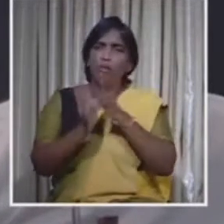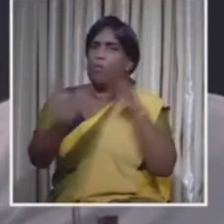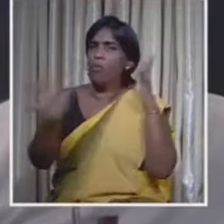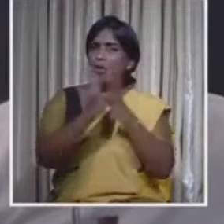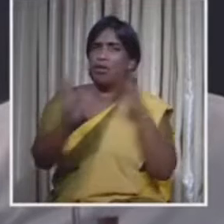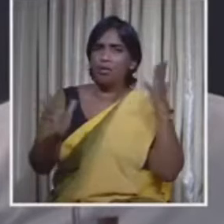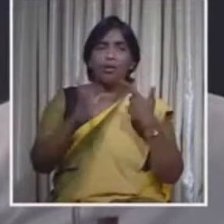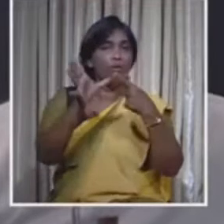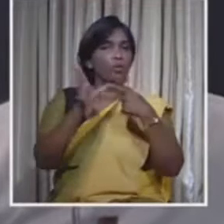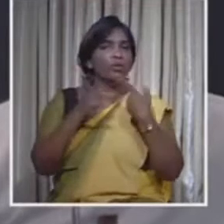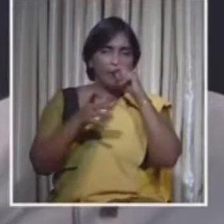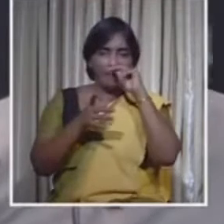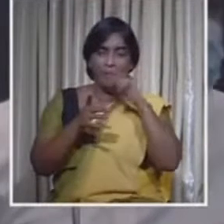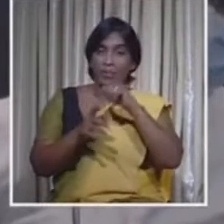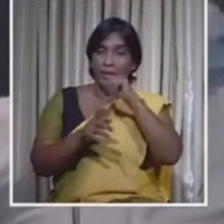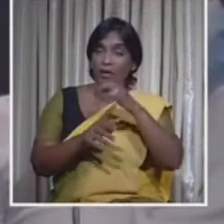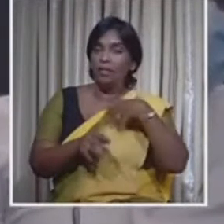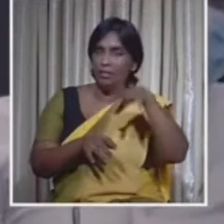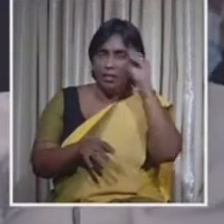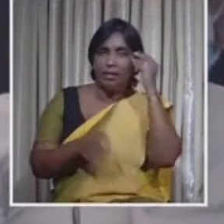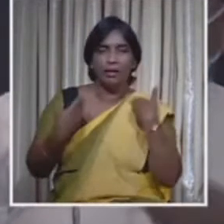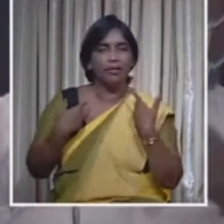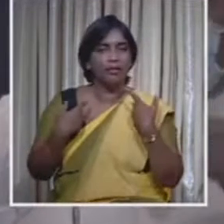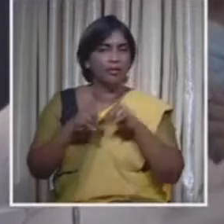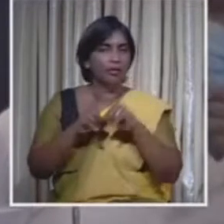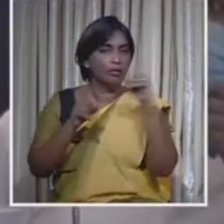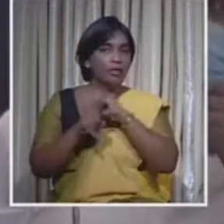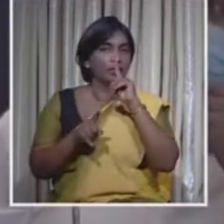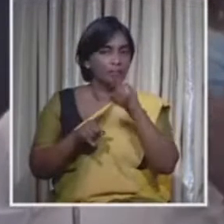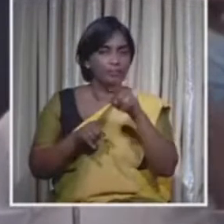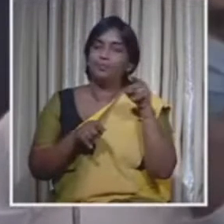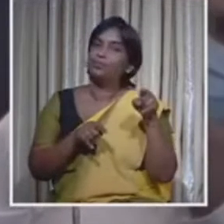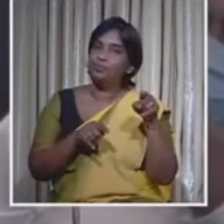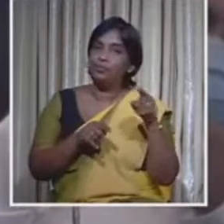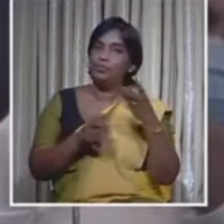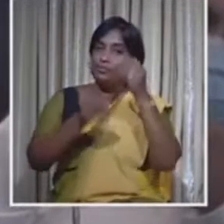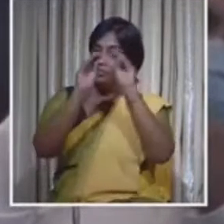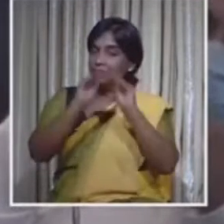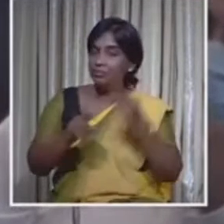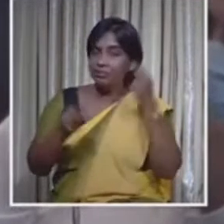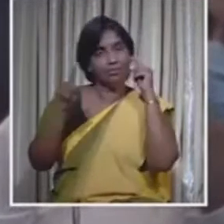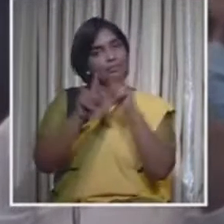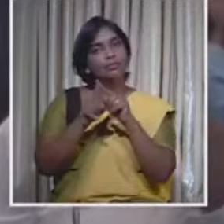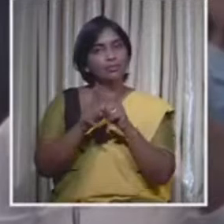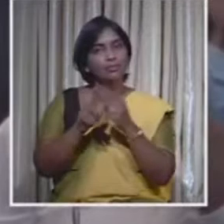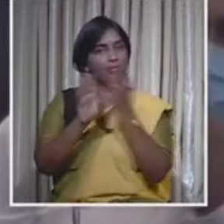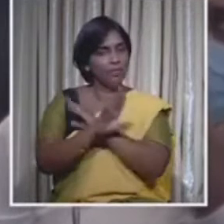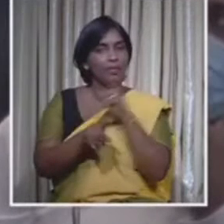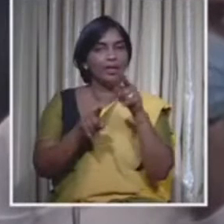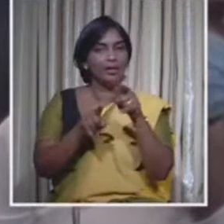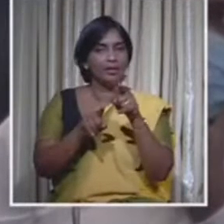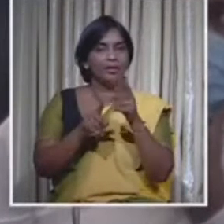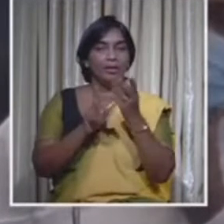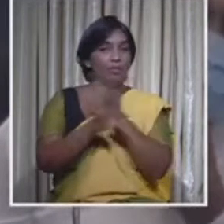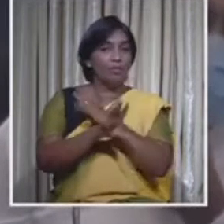තියෙන්නේ මේකට උත්තර දෙන්න මේක යථාර්ථය අපිට තේරෙන දේ මම මුලින්ම කියනවා මේ අයවැය ගැන කතා කරනකොට ඒකත් ඉස්සෙල්ල මේ